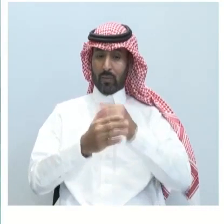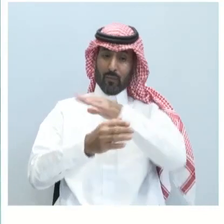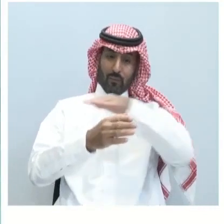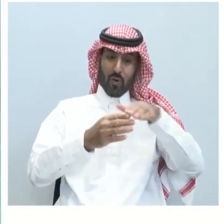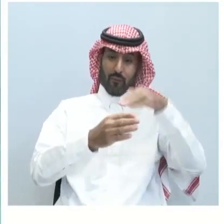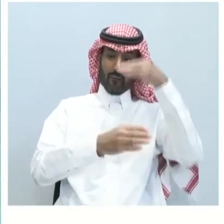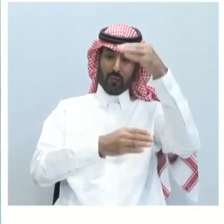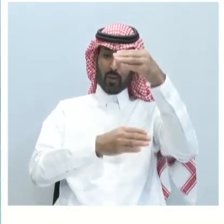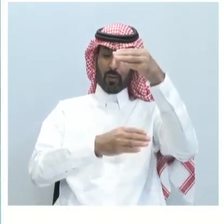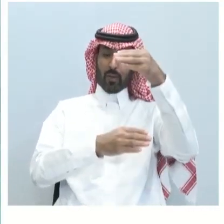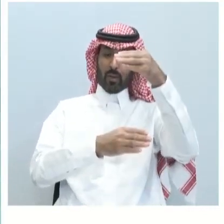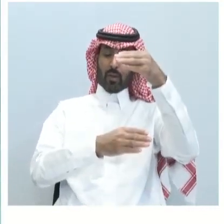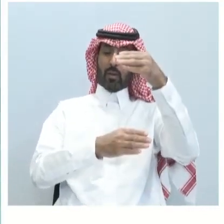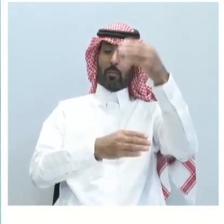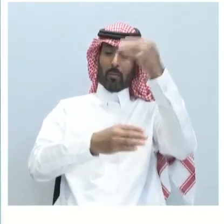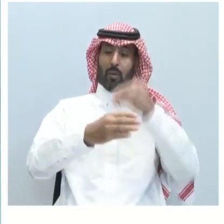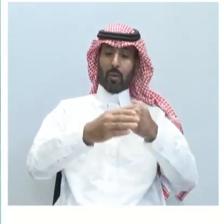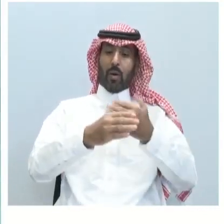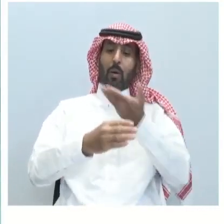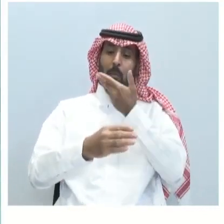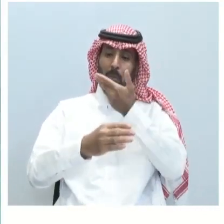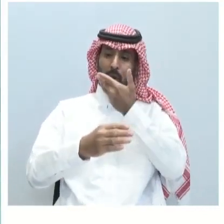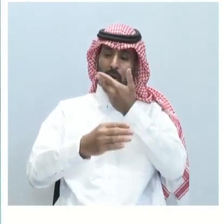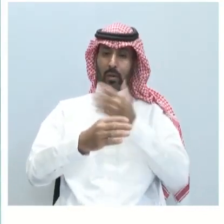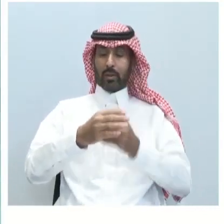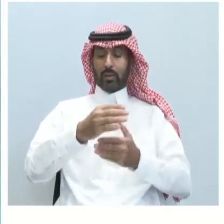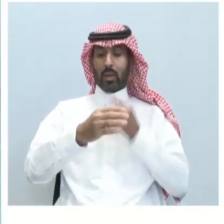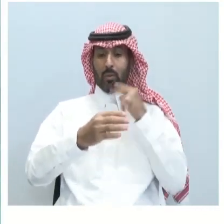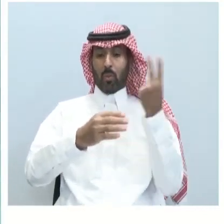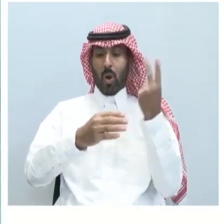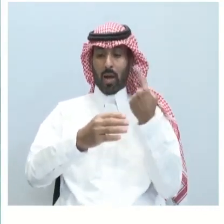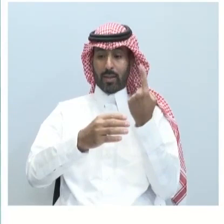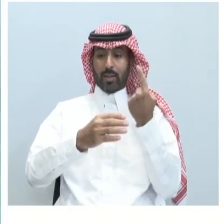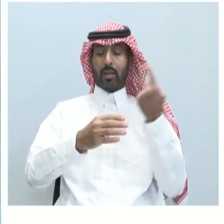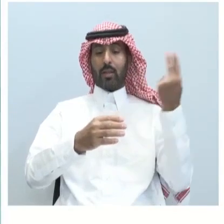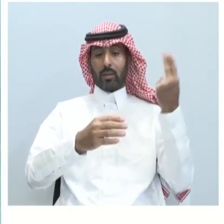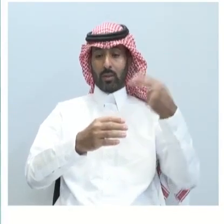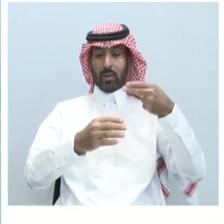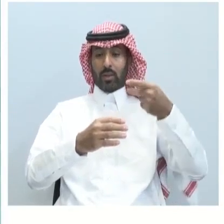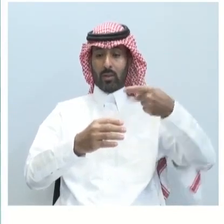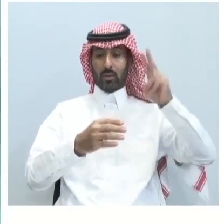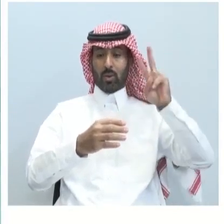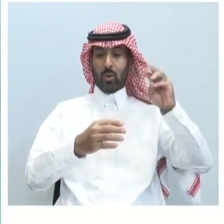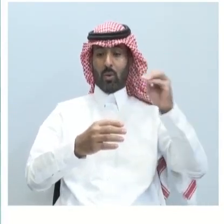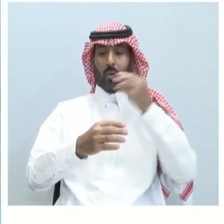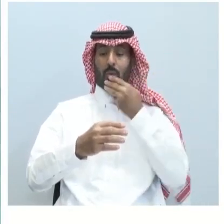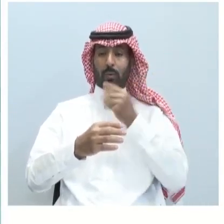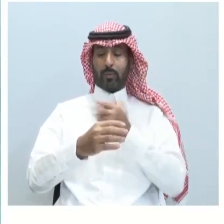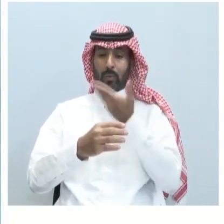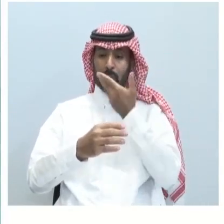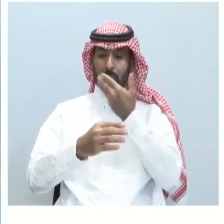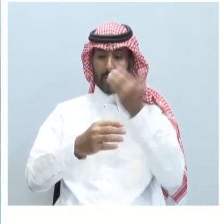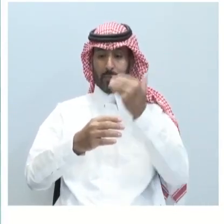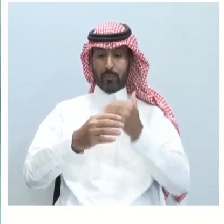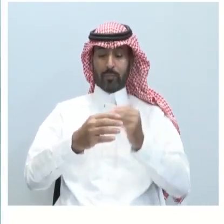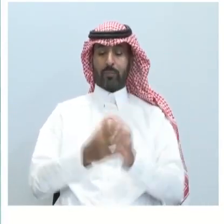للمقام بيكون عندي مين بيكون عندي هنا المتفاعلات والمتفاعلات عندي كم عندي متفاعل واحد اللي هو ما اضع بين قوس